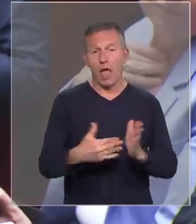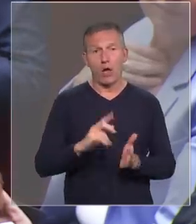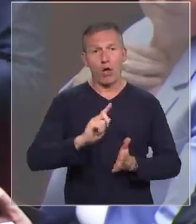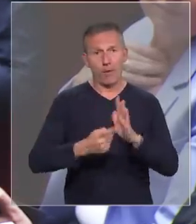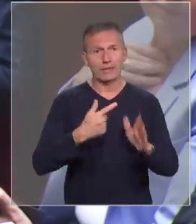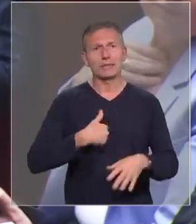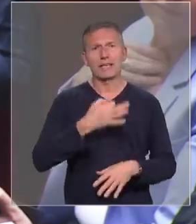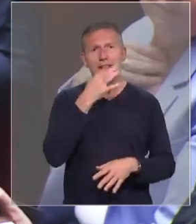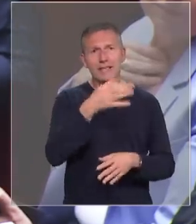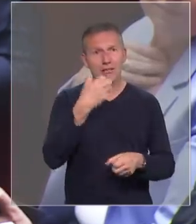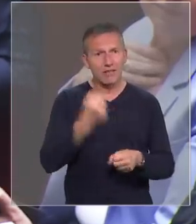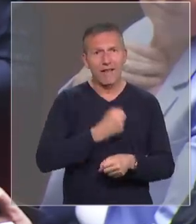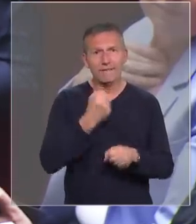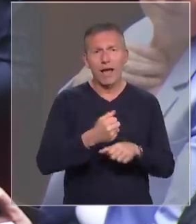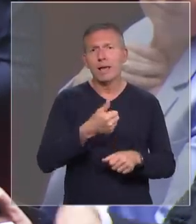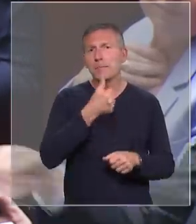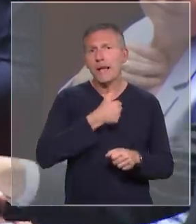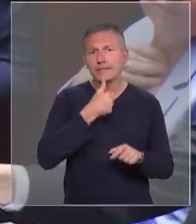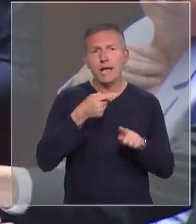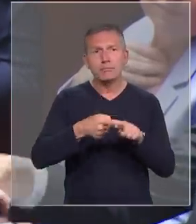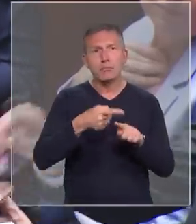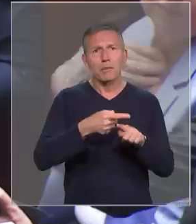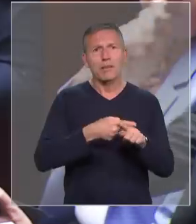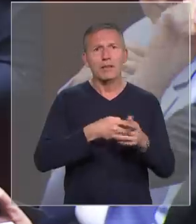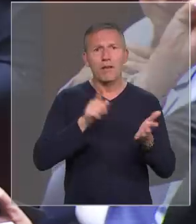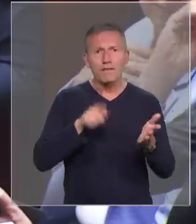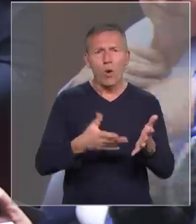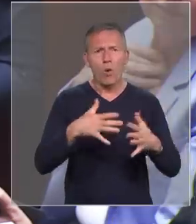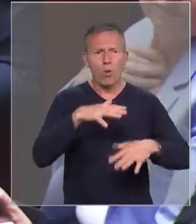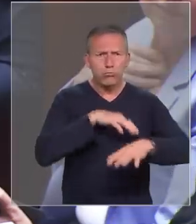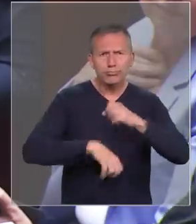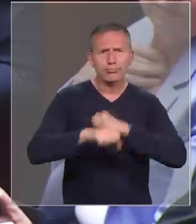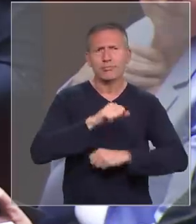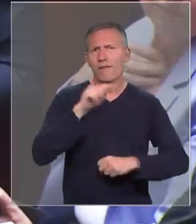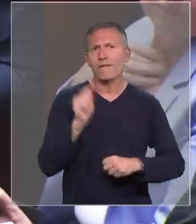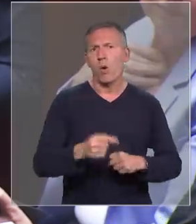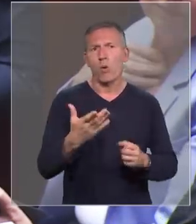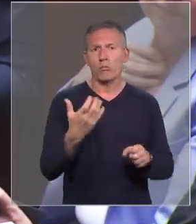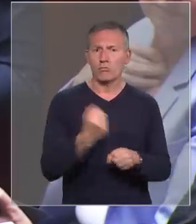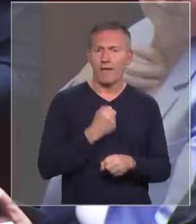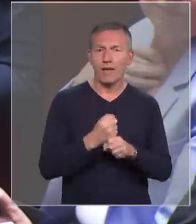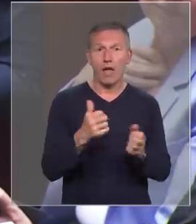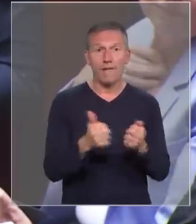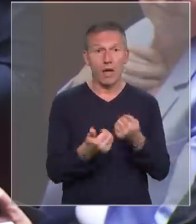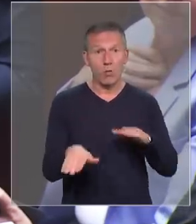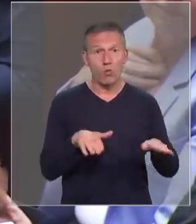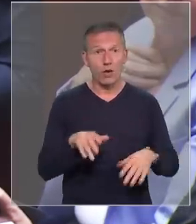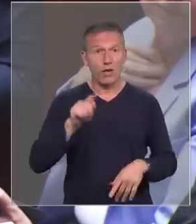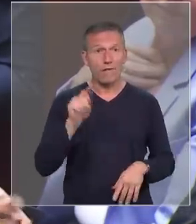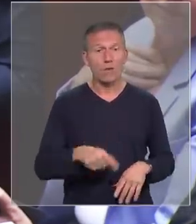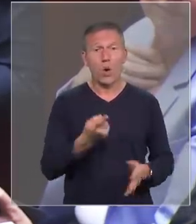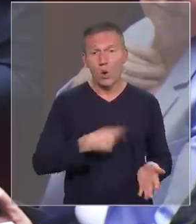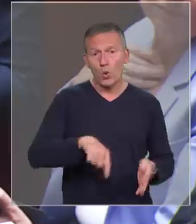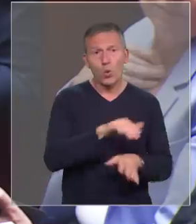fois. C'est un travail patient, c'est un travail qui demande de la mobilisation, c'est un travail qui demande des moyens. Et nous sommes et